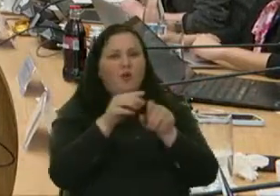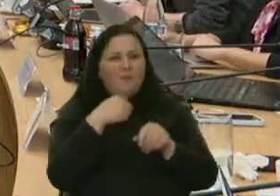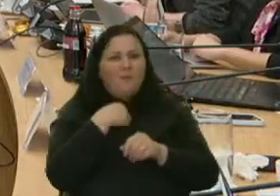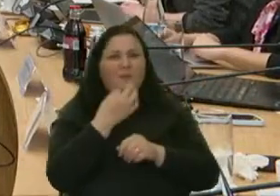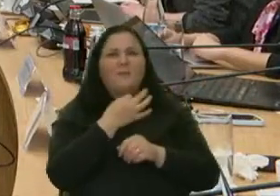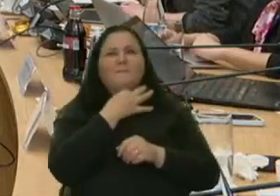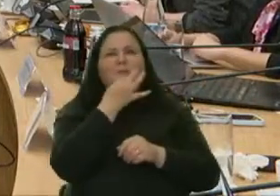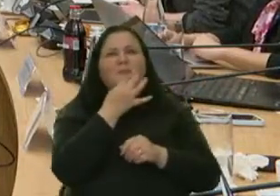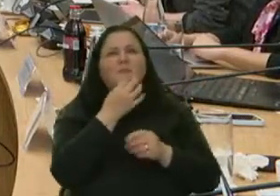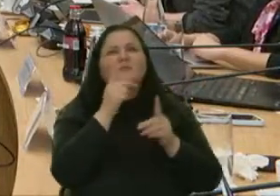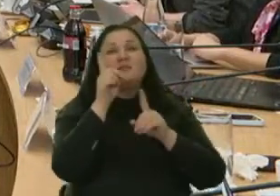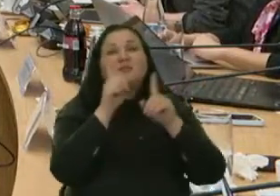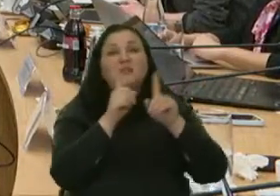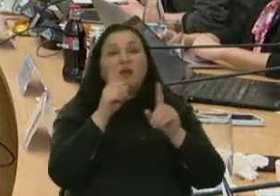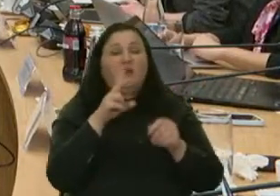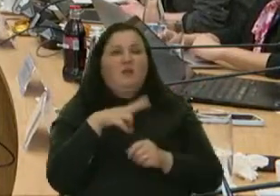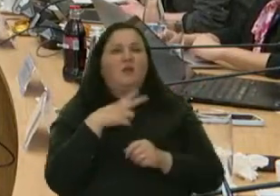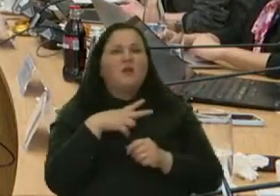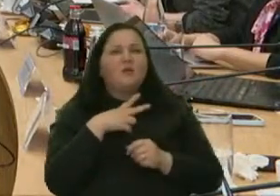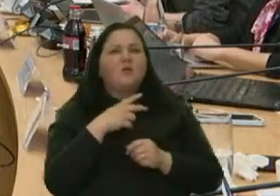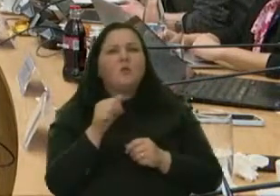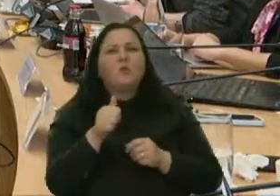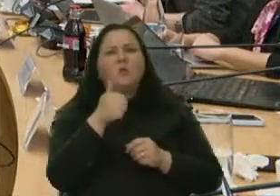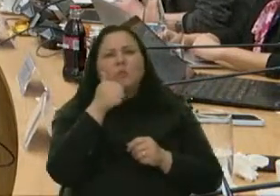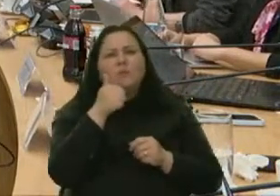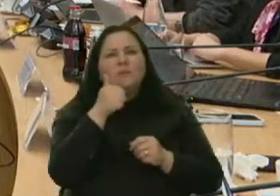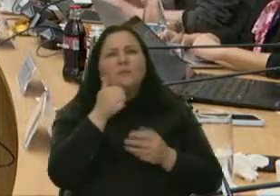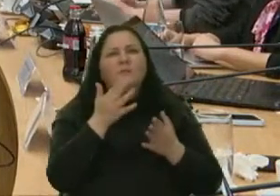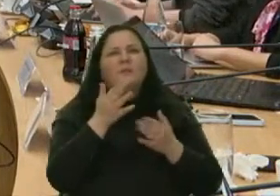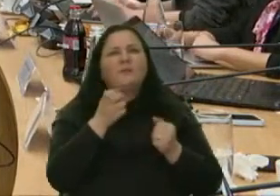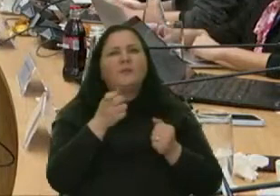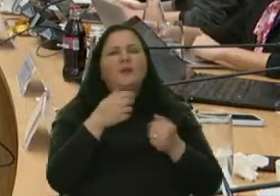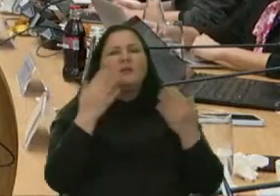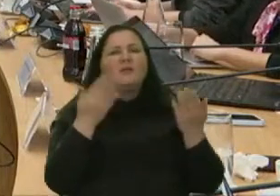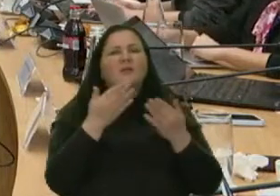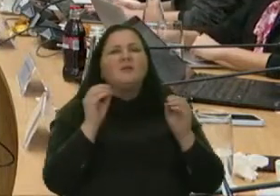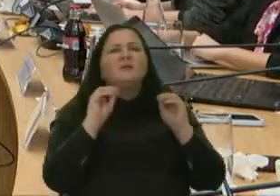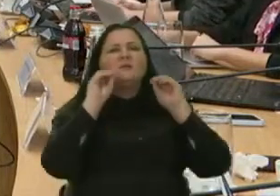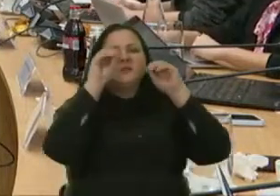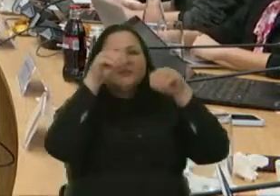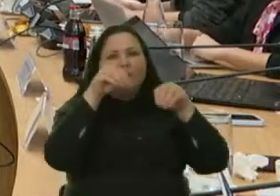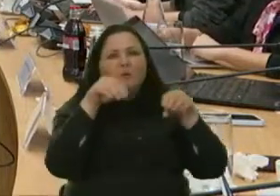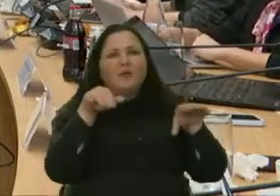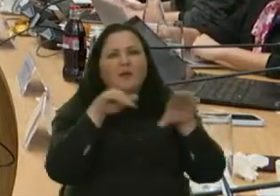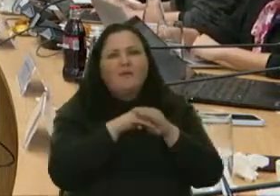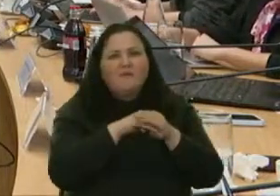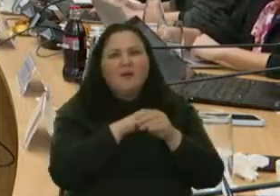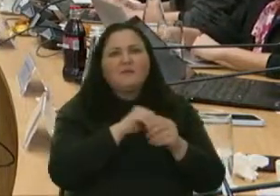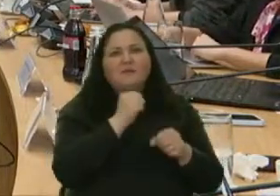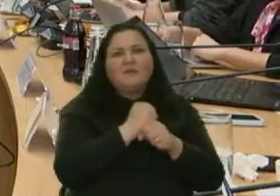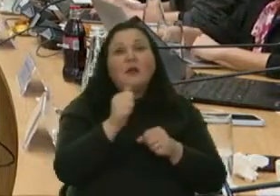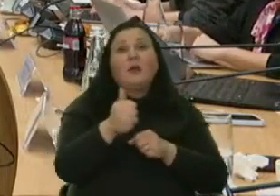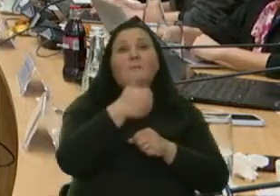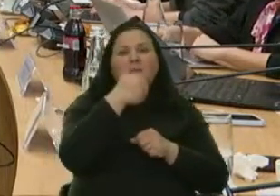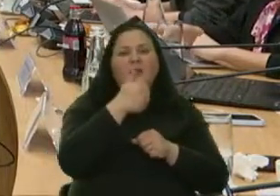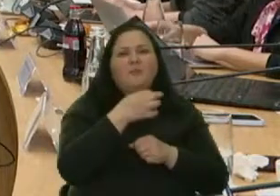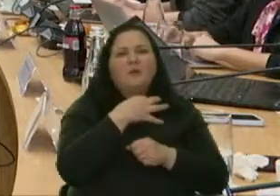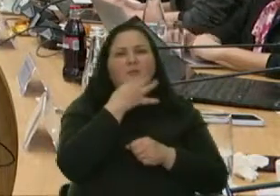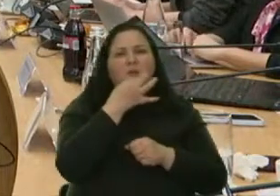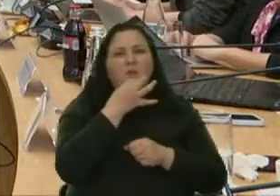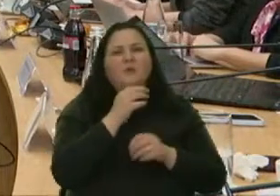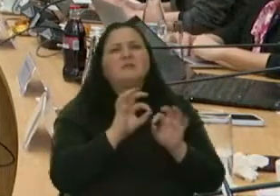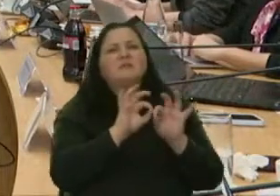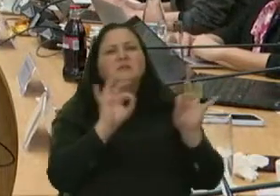propunere Din păcate dacă era un picuț mai pe fază să supună prima dată să facă prima propunere era